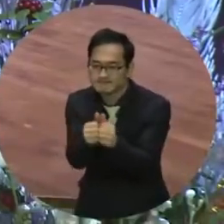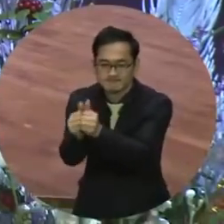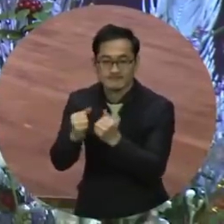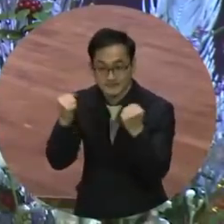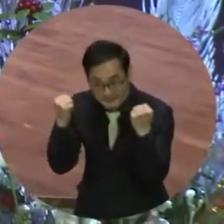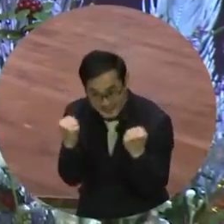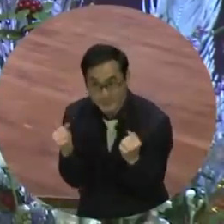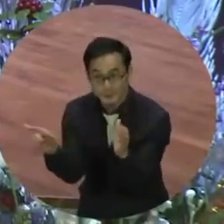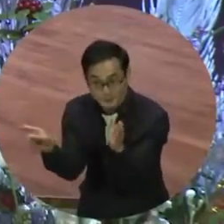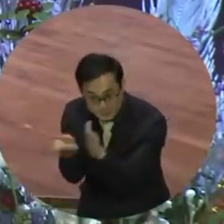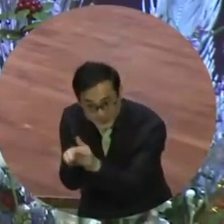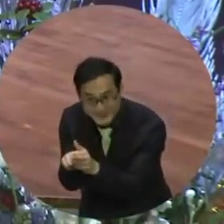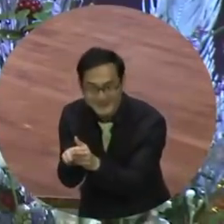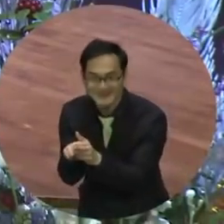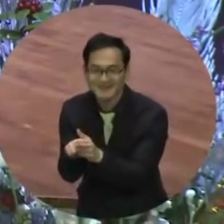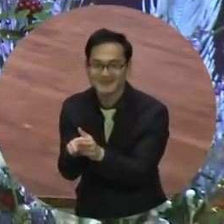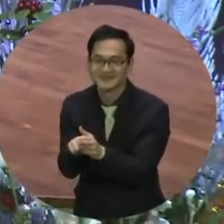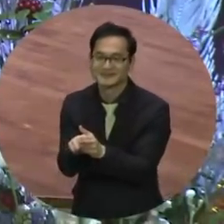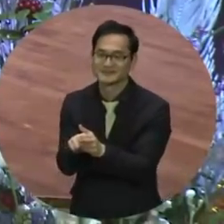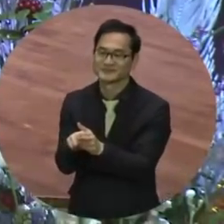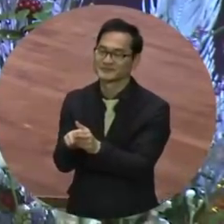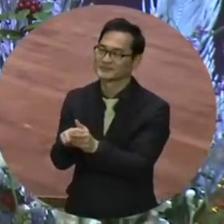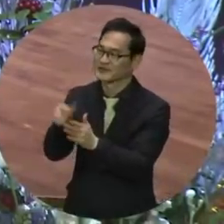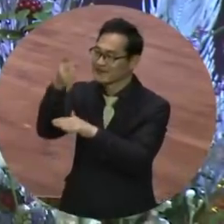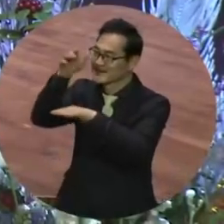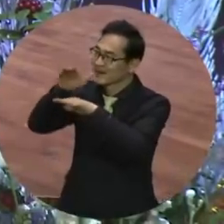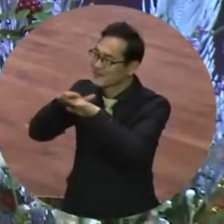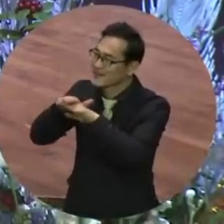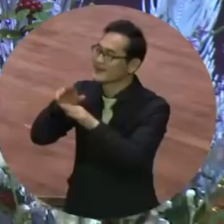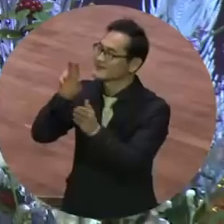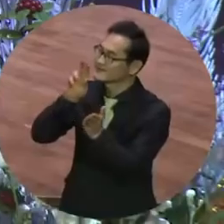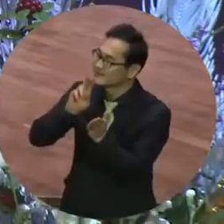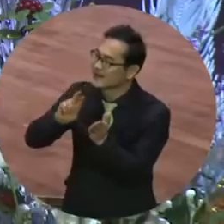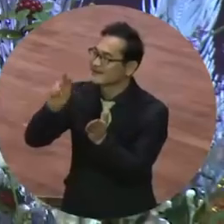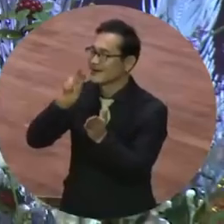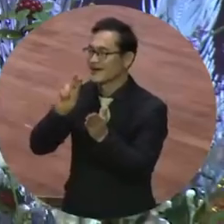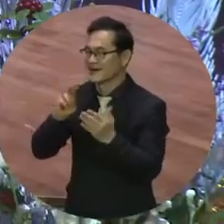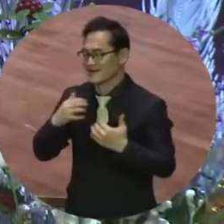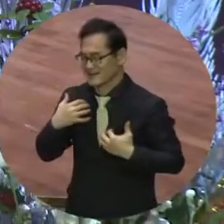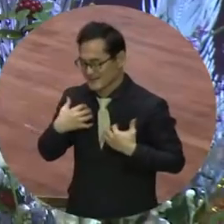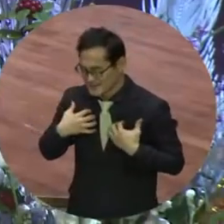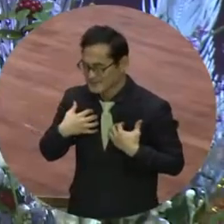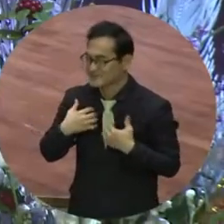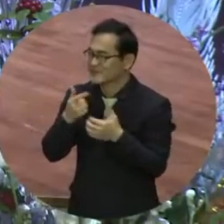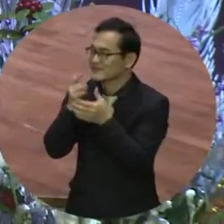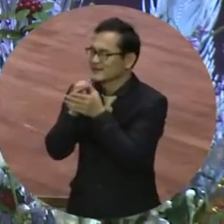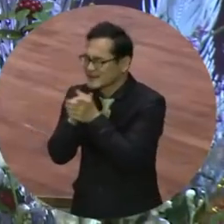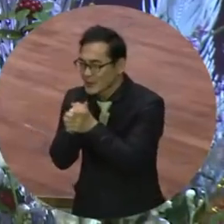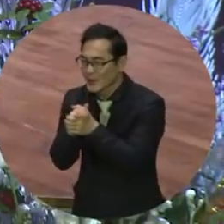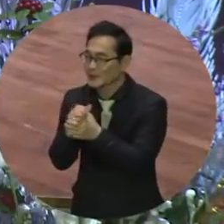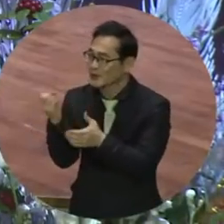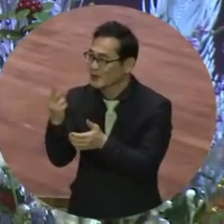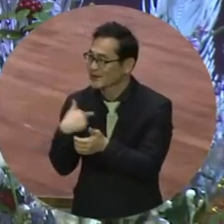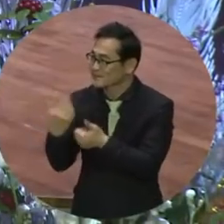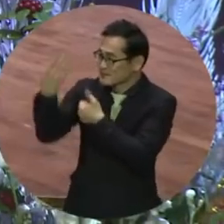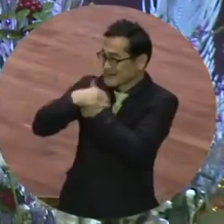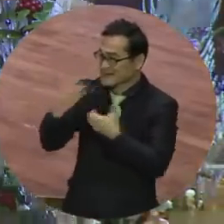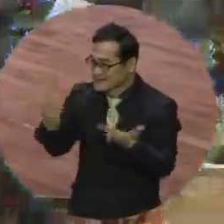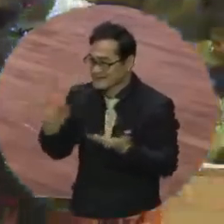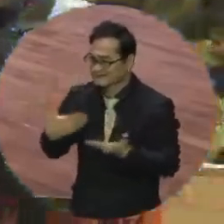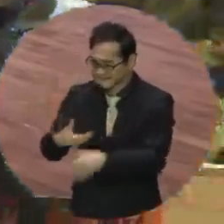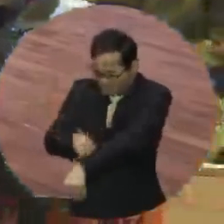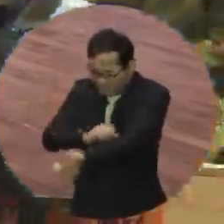함께 계시면서 예배하게 하시고 찬양하게 하시고 기도하게 하시고 복음 전하게 하시고 맡겨주신 일을 하게